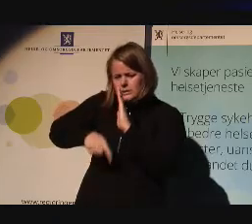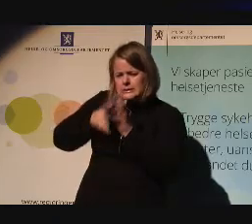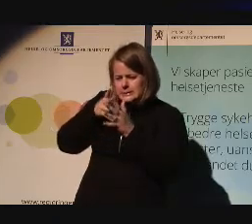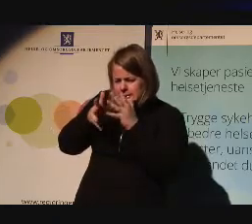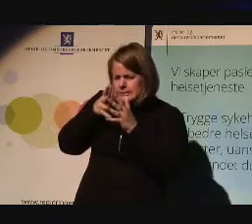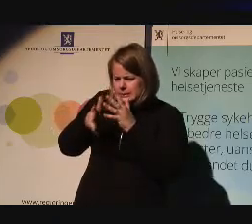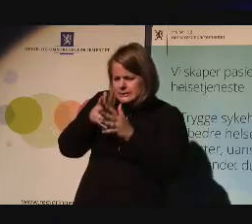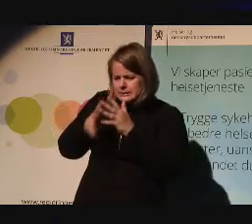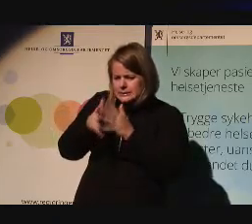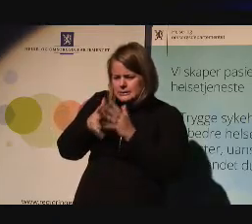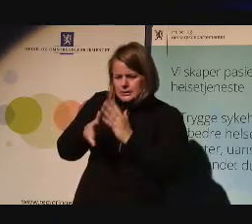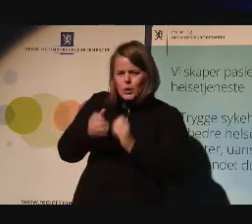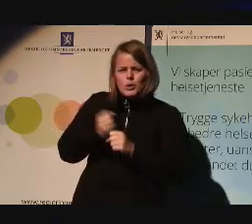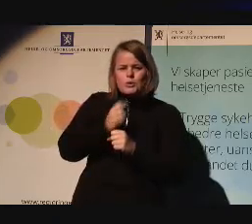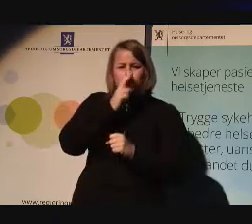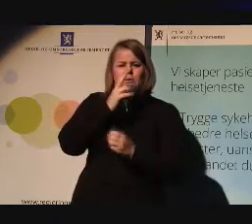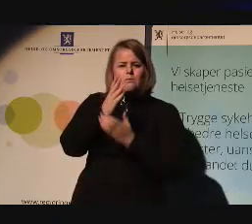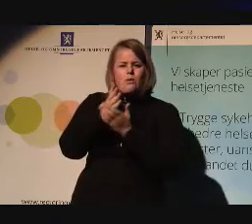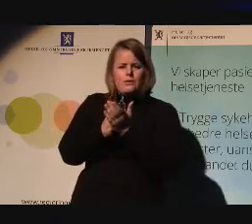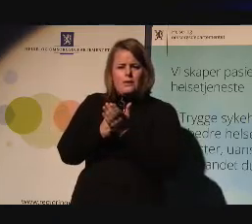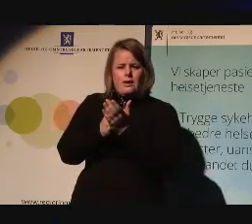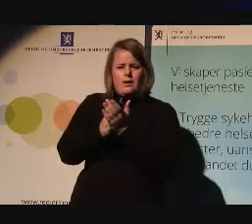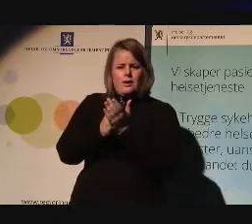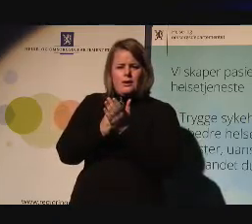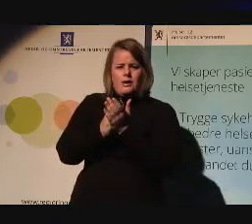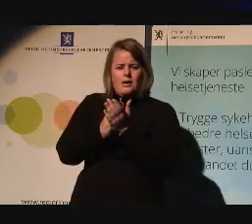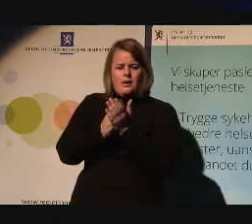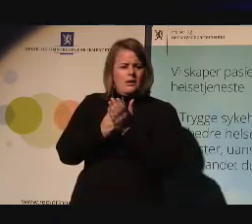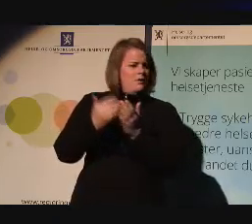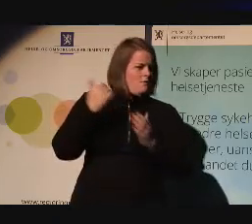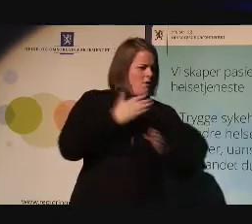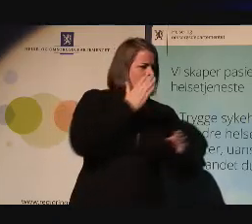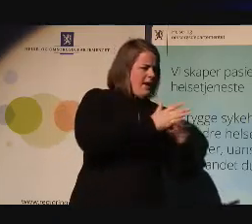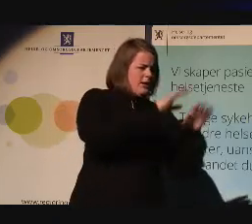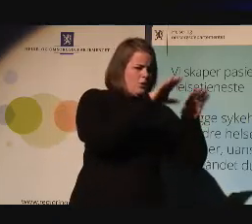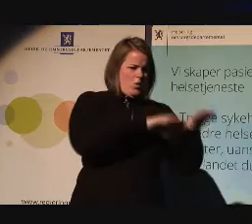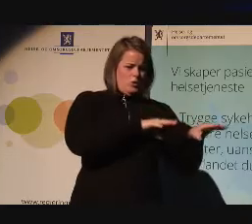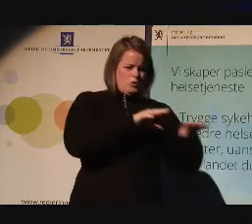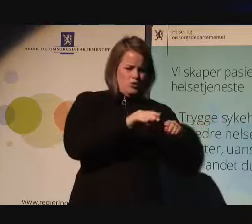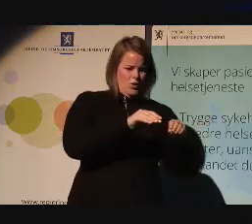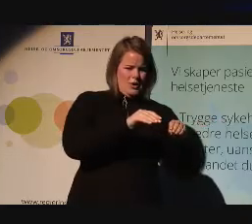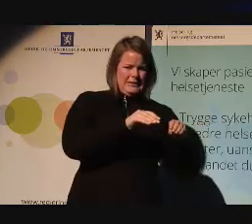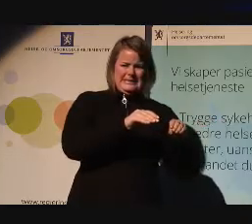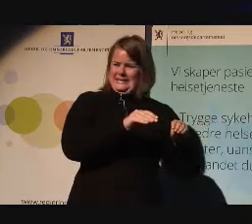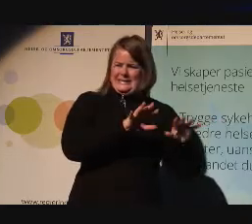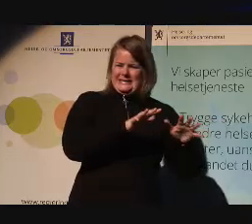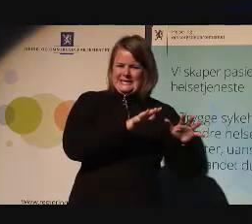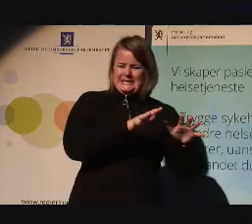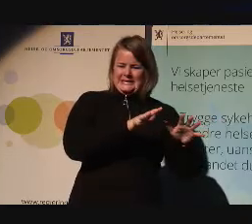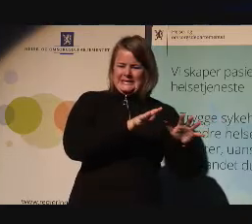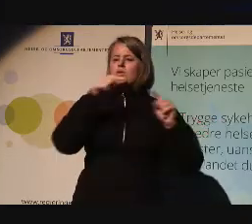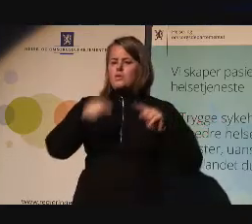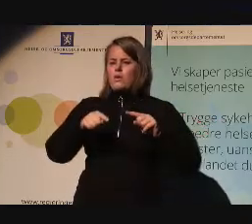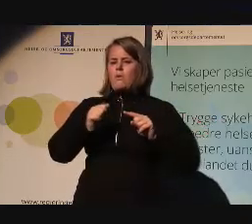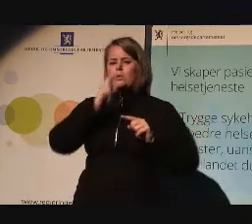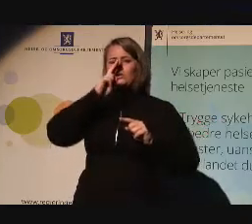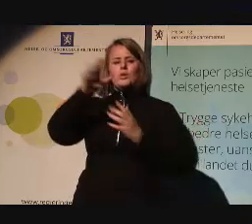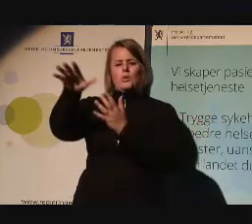for vi kunne ikke komme til den samme konklusjonen som vi allerede hadde trukket, om at det meste i grunnen var greit.